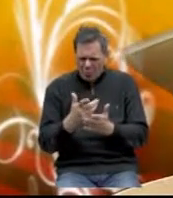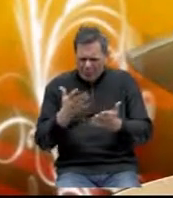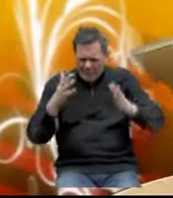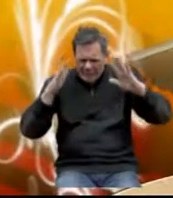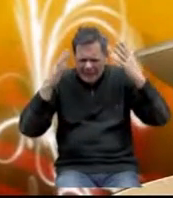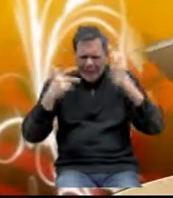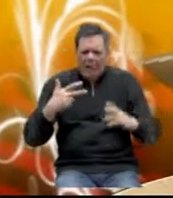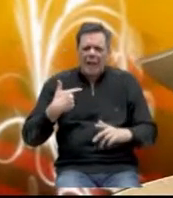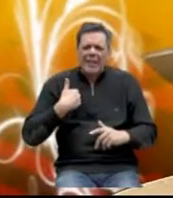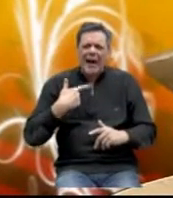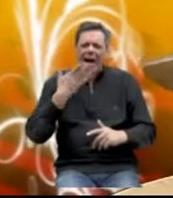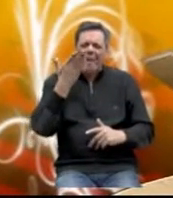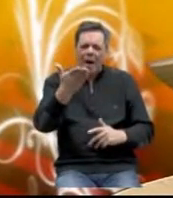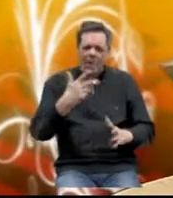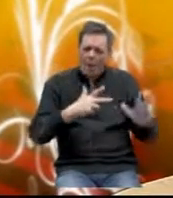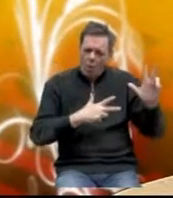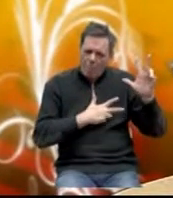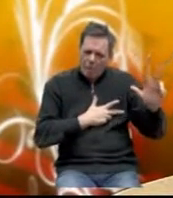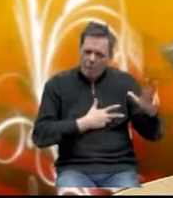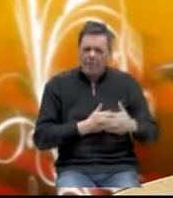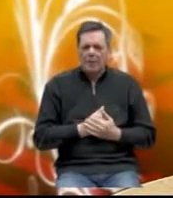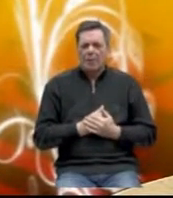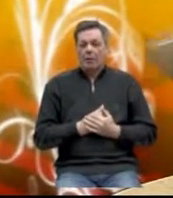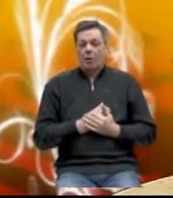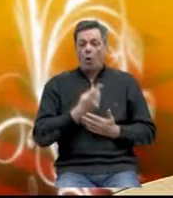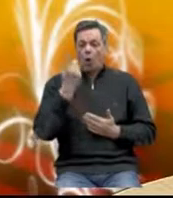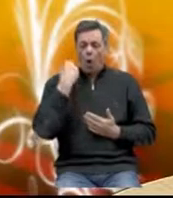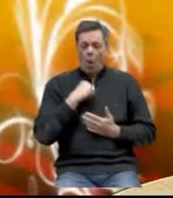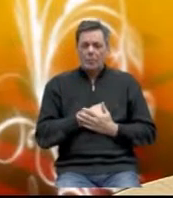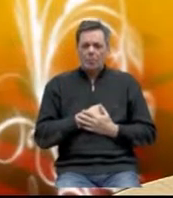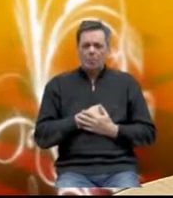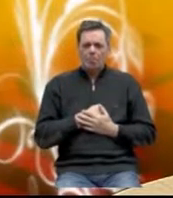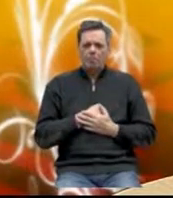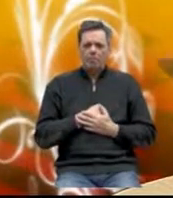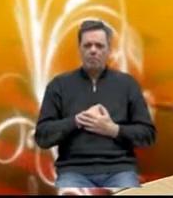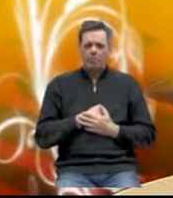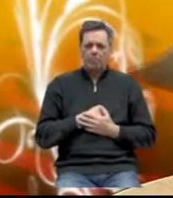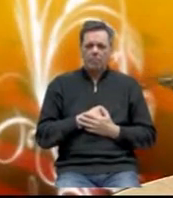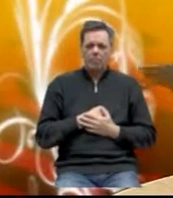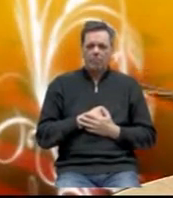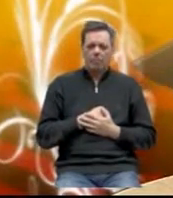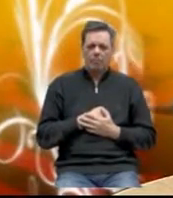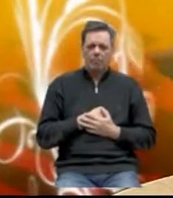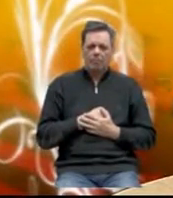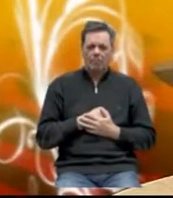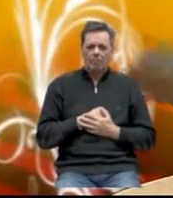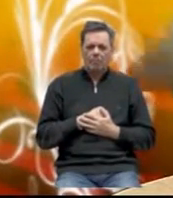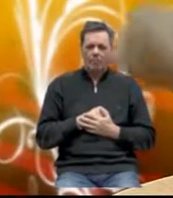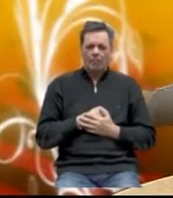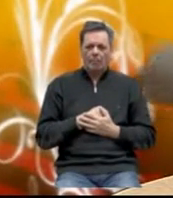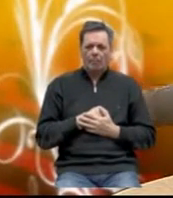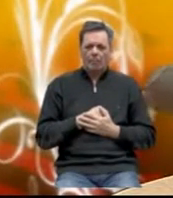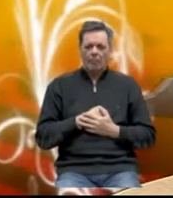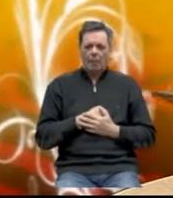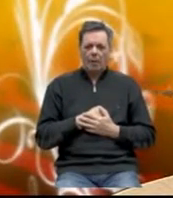vama obećajem da s obzirom da eto, imamo neke malo, da pa vas ne mogu ja ugošćavati do